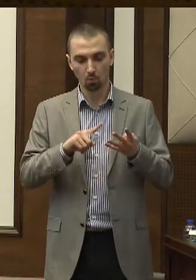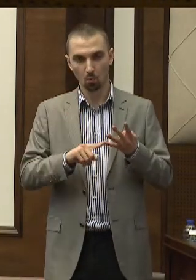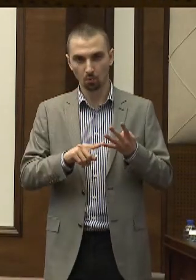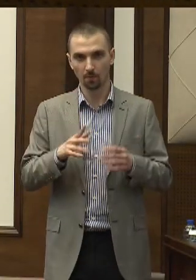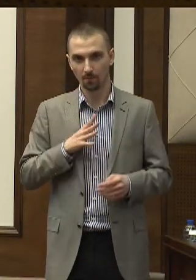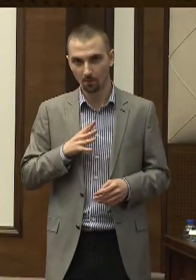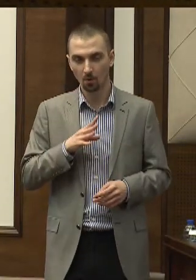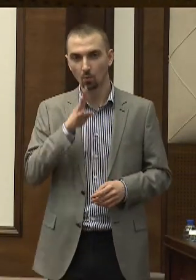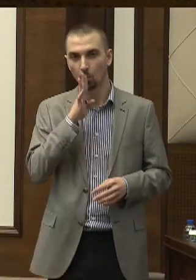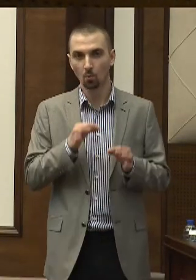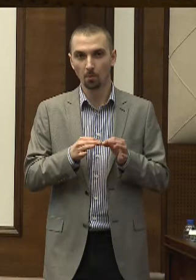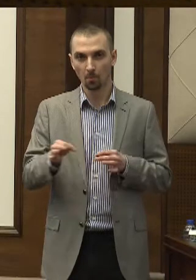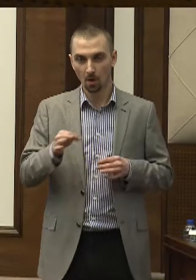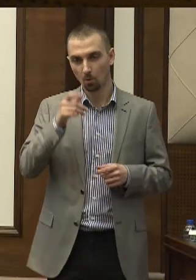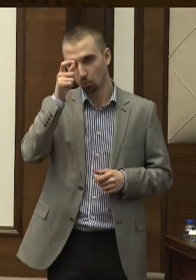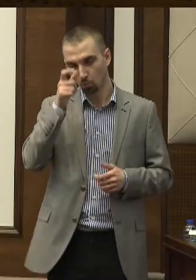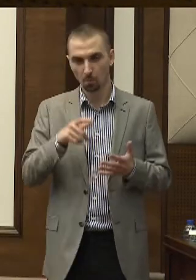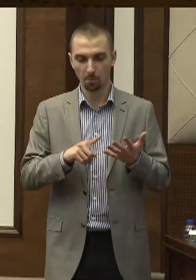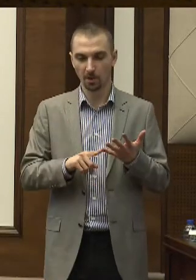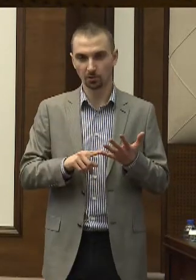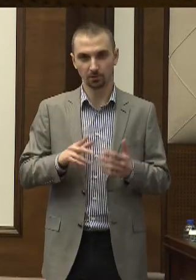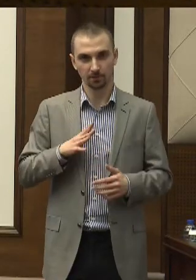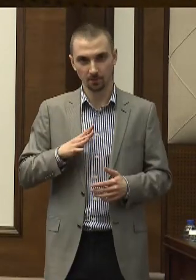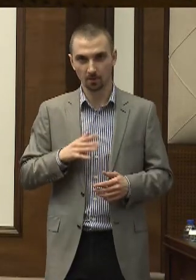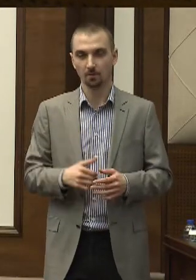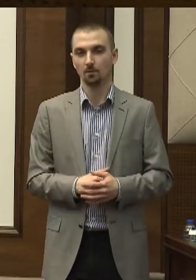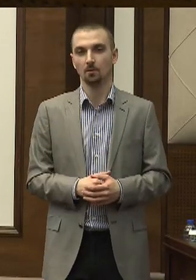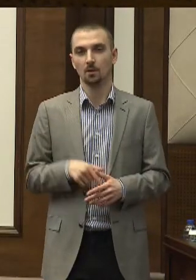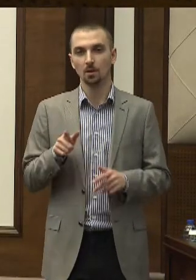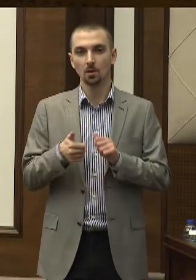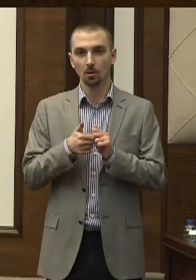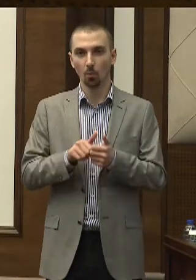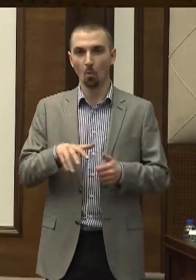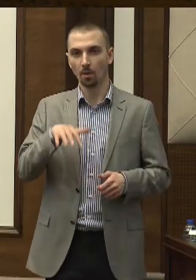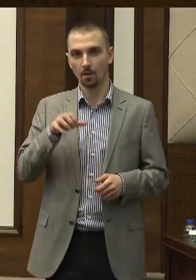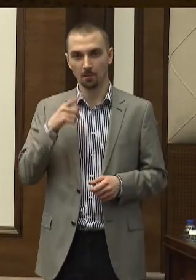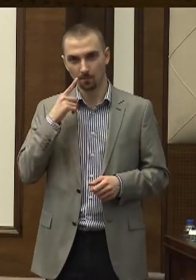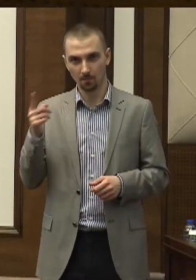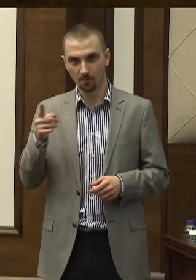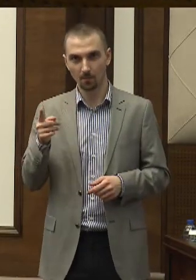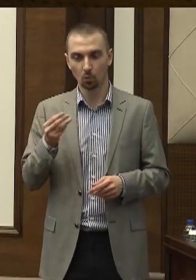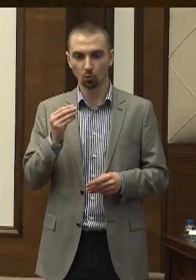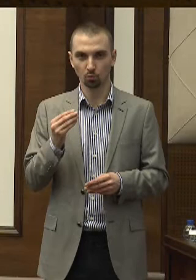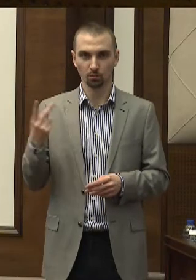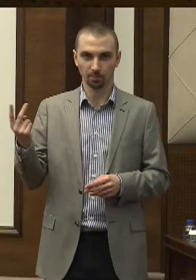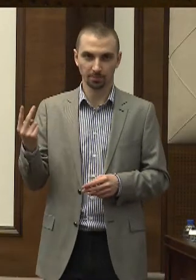400 metrede de Türkiye beşinciliğimiz var. Bunlar sadece spor akademisinde yetişen çocuklarımız